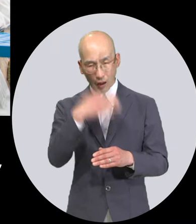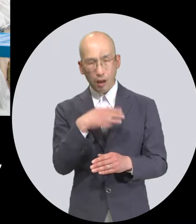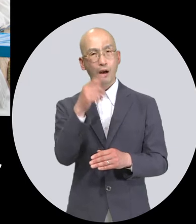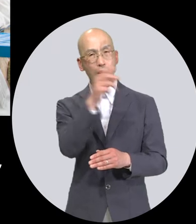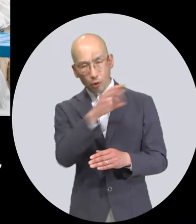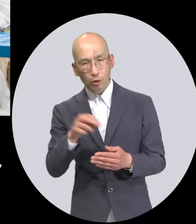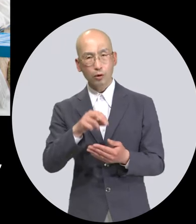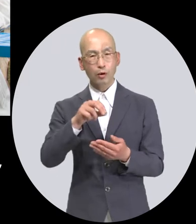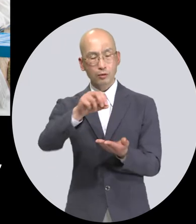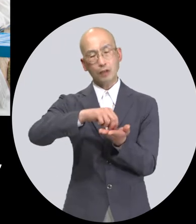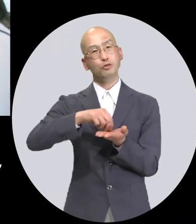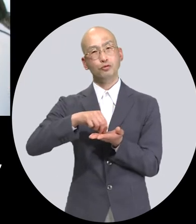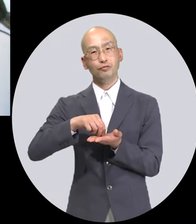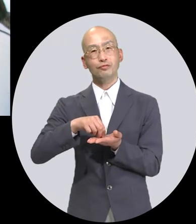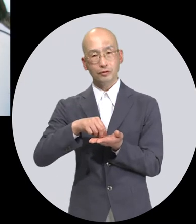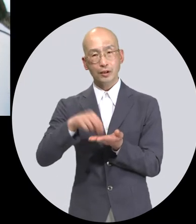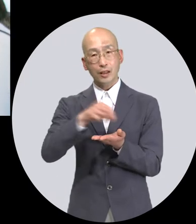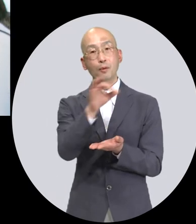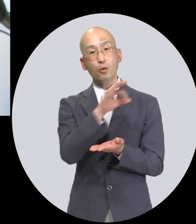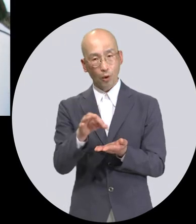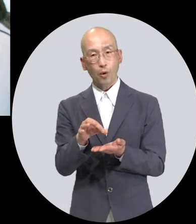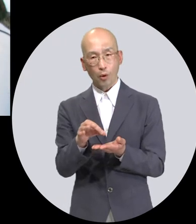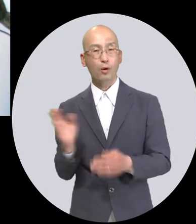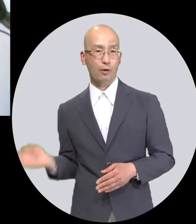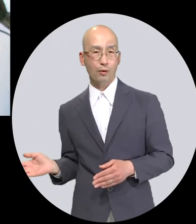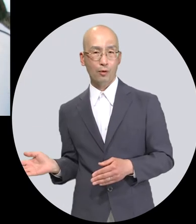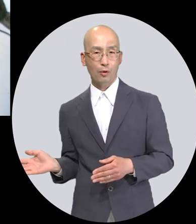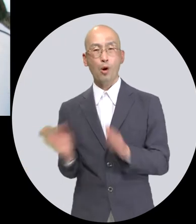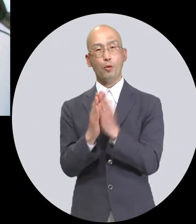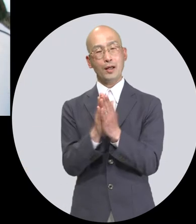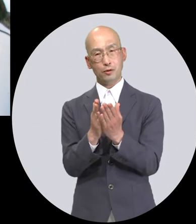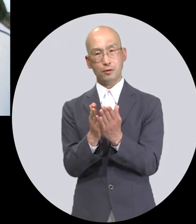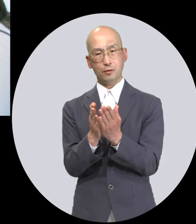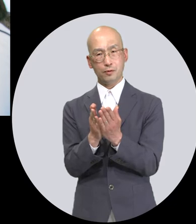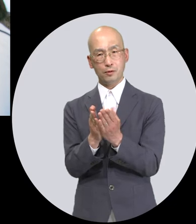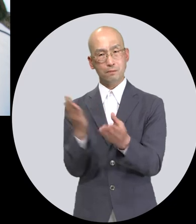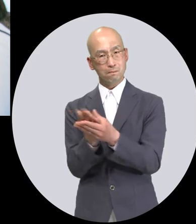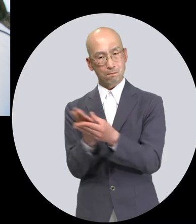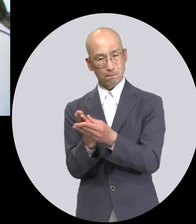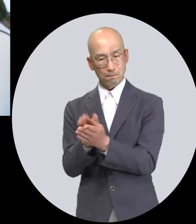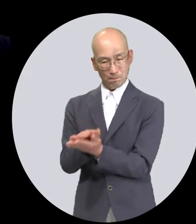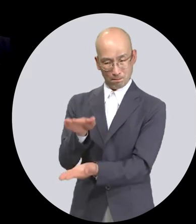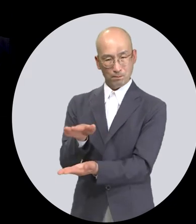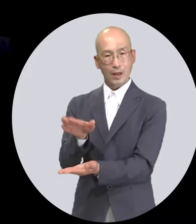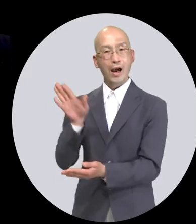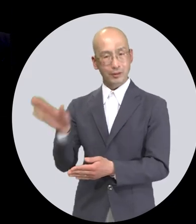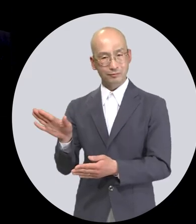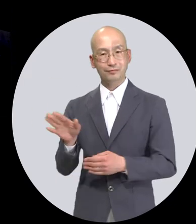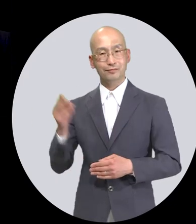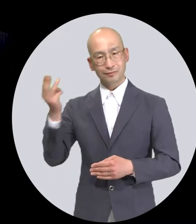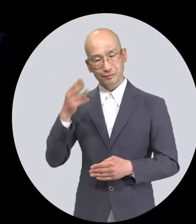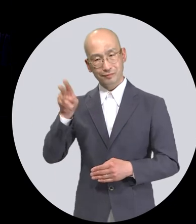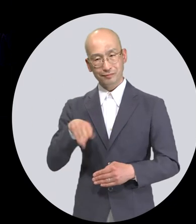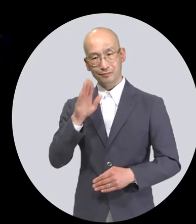だりする作業をしてもいいし、で書いたものをこの本マカファイルっていうファイルに入れ